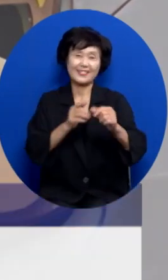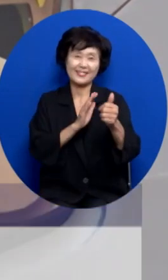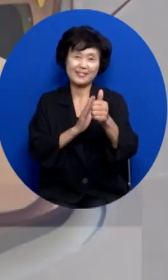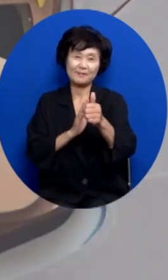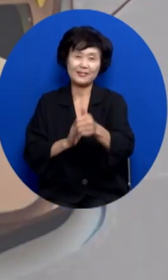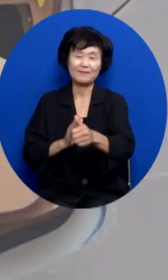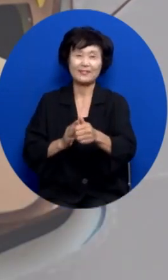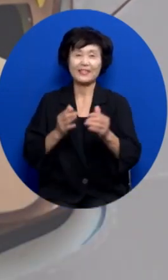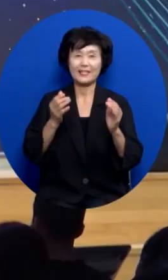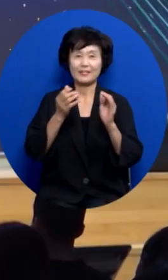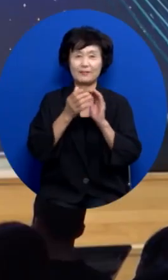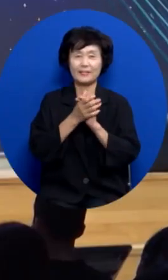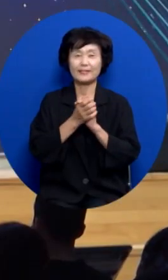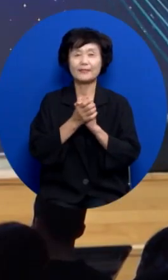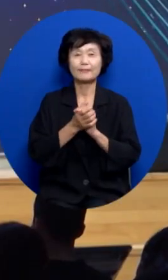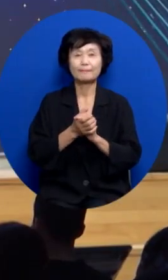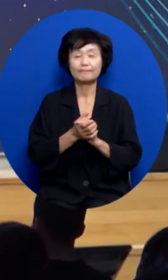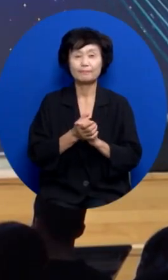바랍니다.